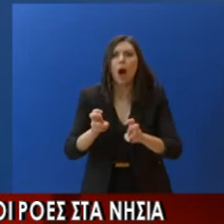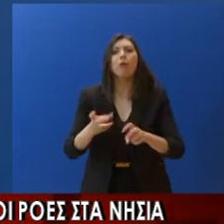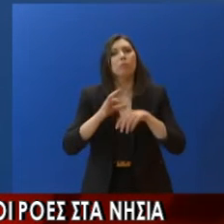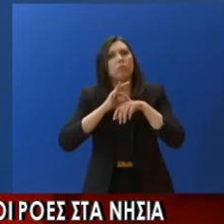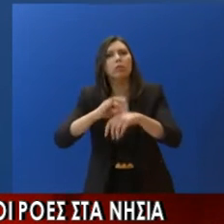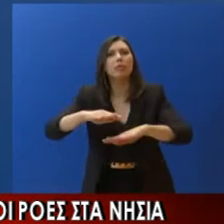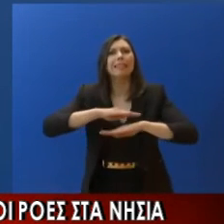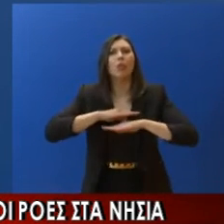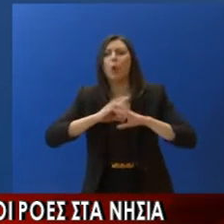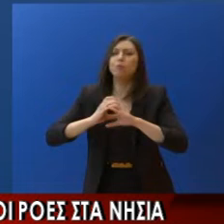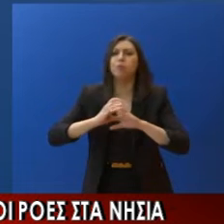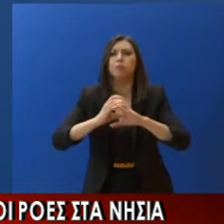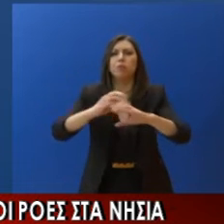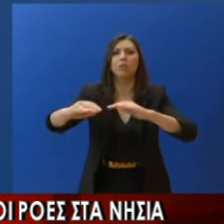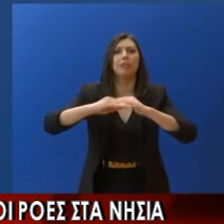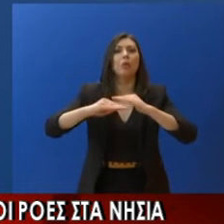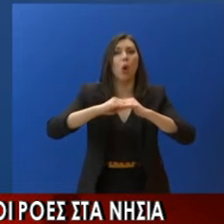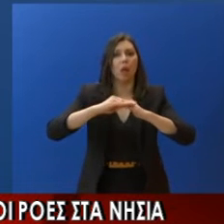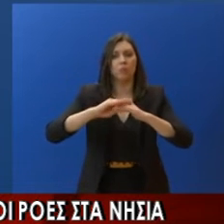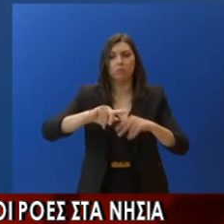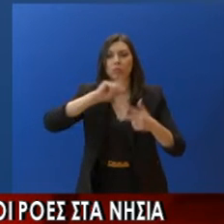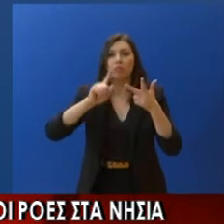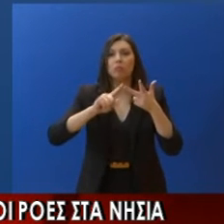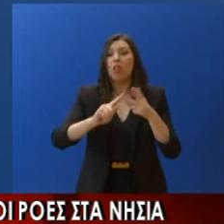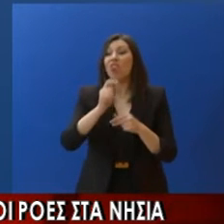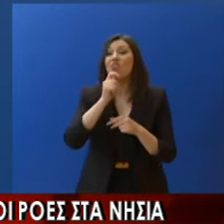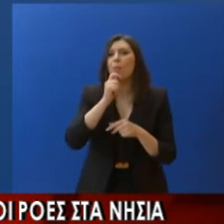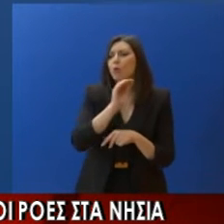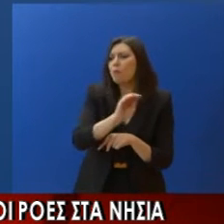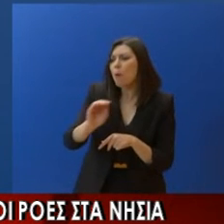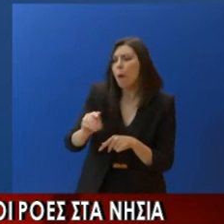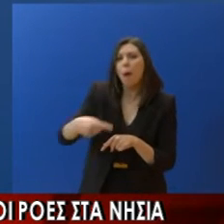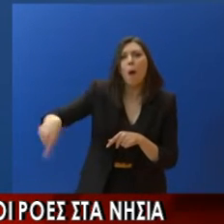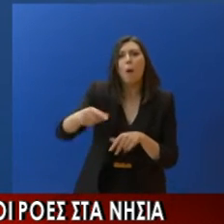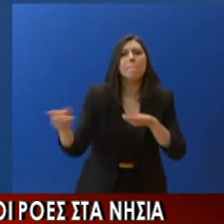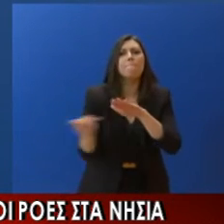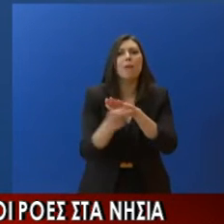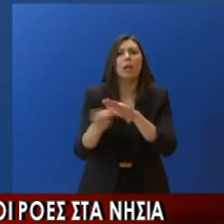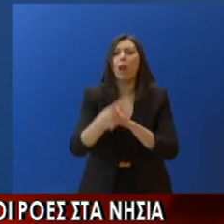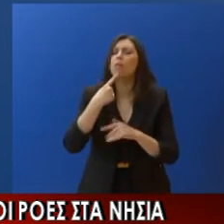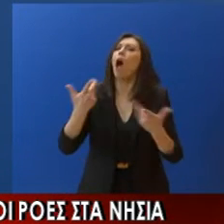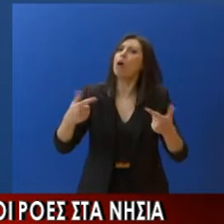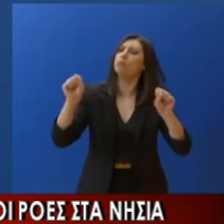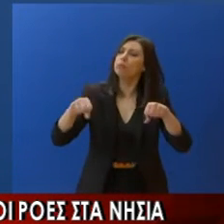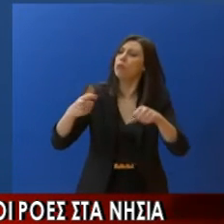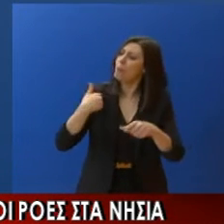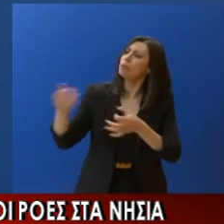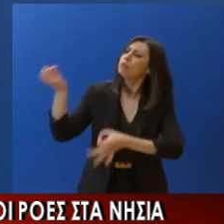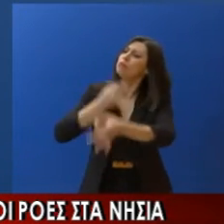μαρτυρίες μεταναστών, όπως καταγράφονται από διεθνή δίκτυα, ότι έλαβαν οδηγίες να κατευθυνθούν στα σύνορα από τουρκικές